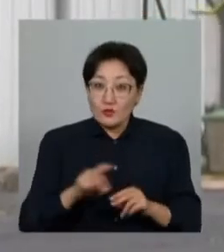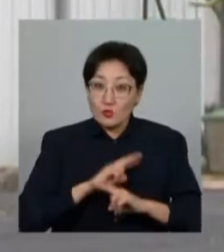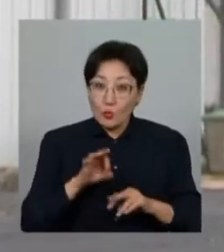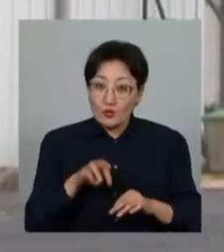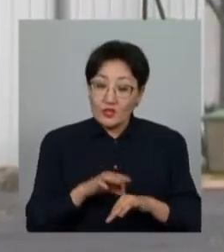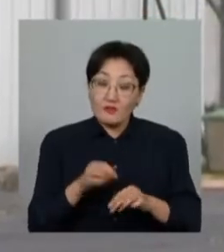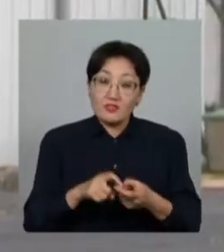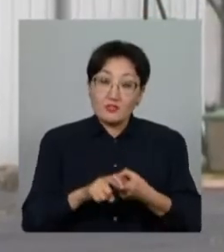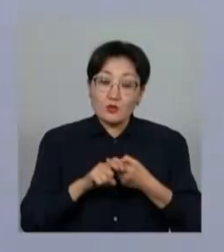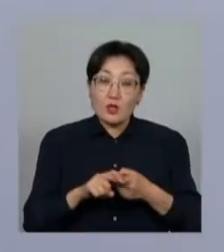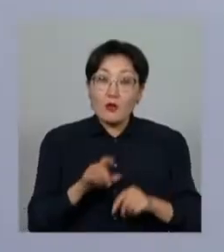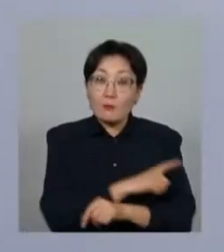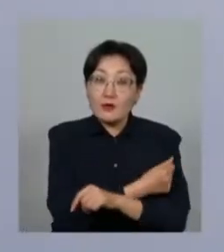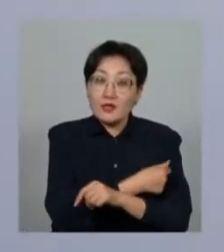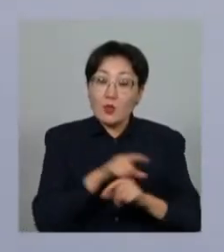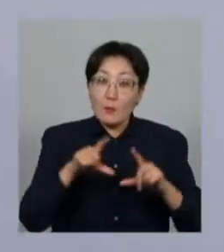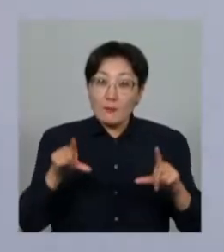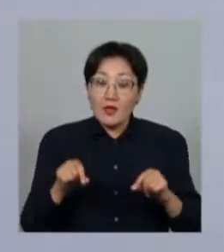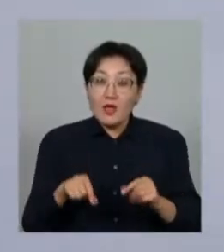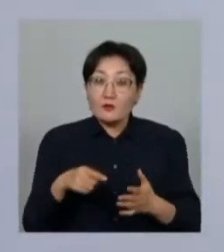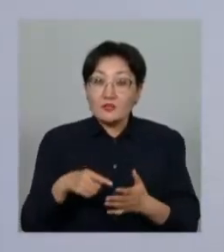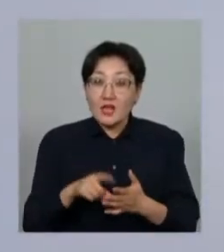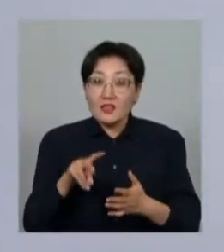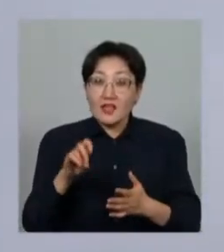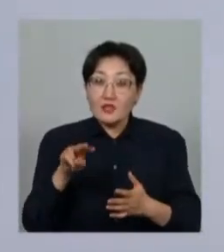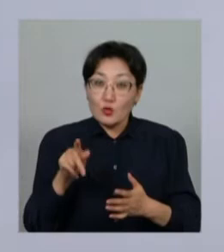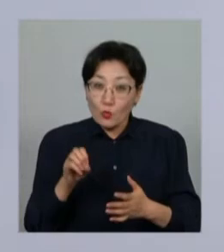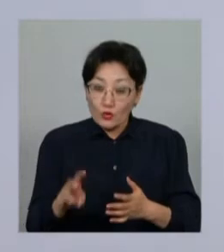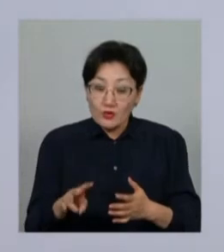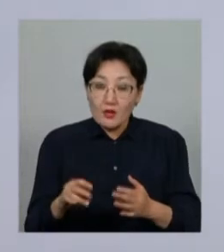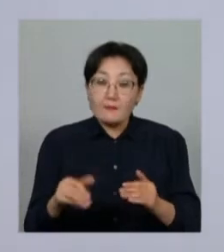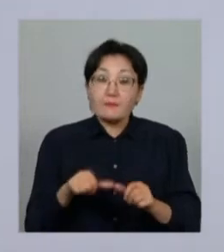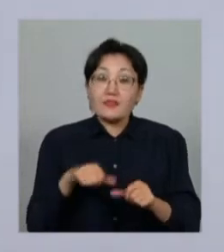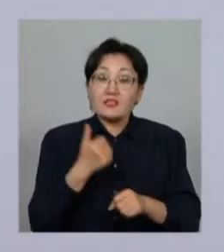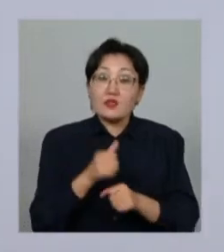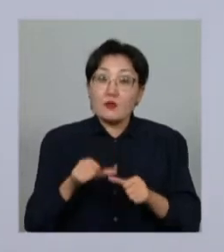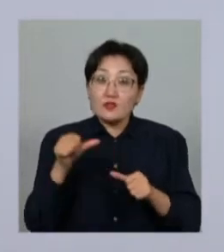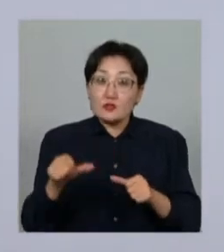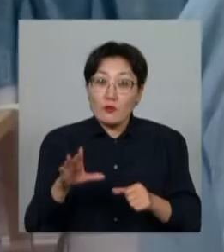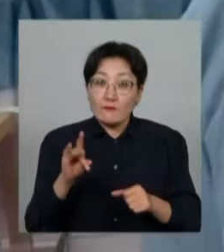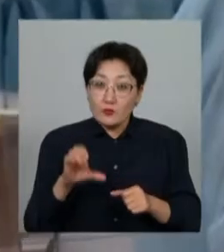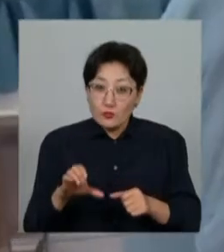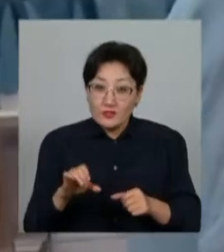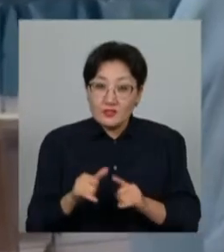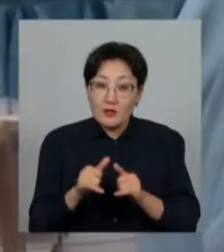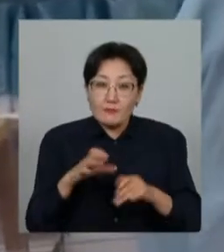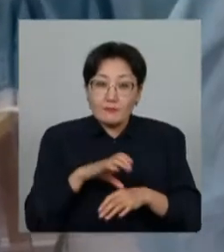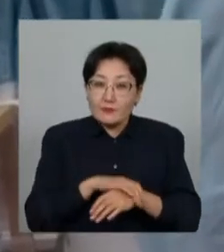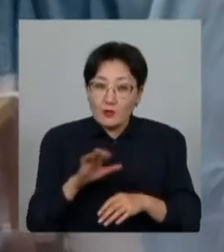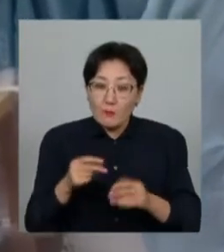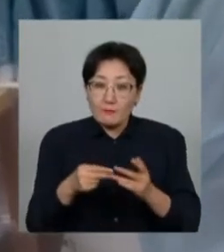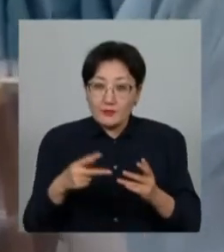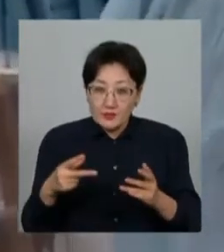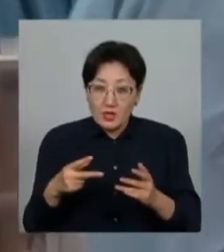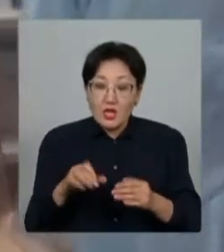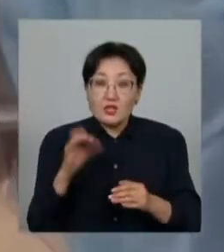от COVID-19 в больнице бретонского городка Ланьон. Главная особенность вируса в том, что его не распознает ПЦР-тест.